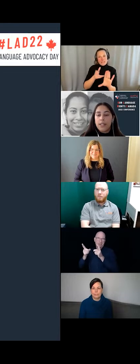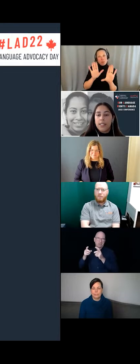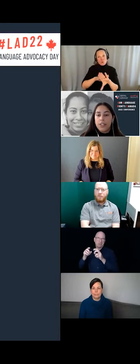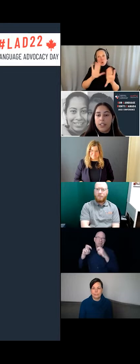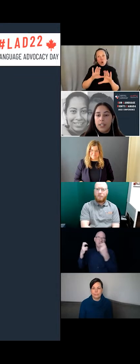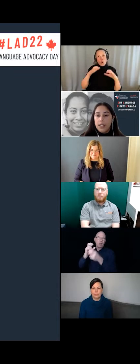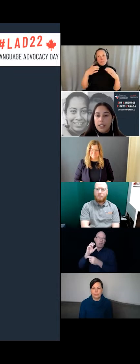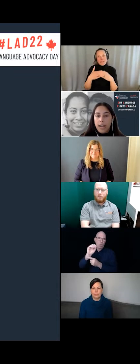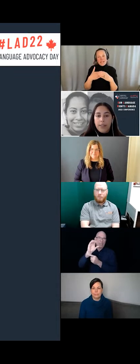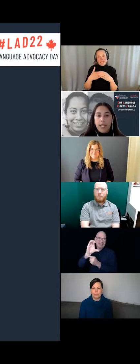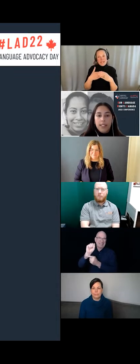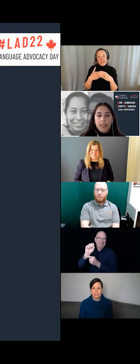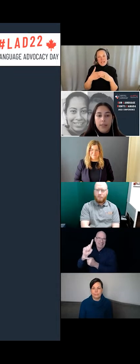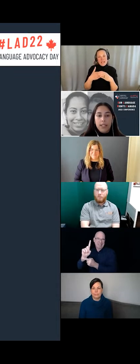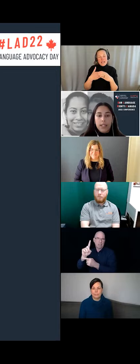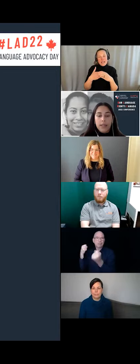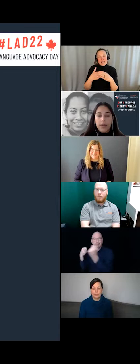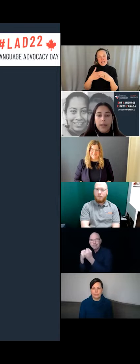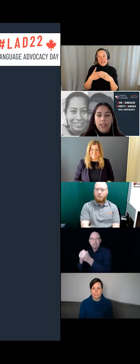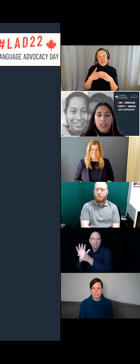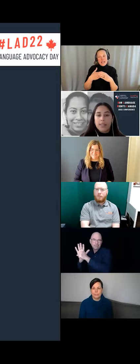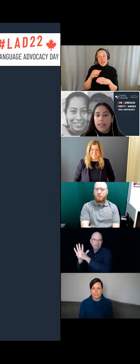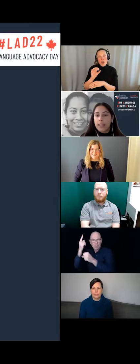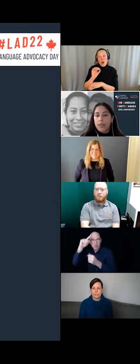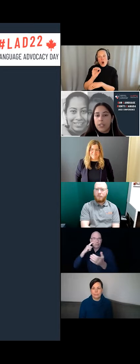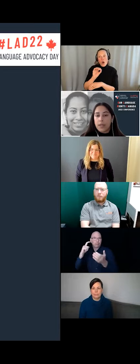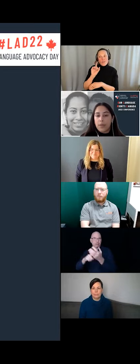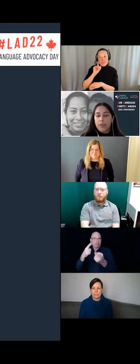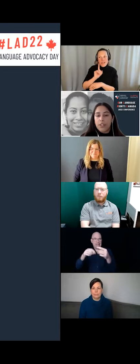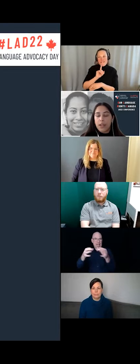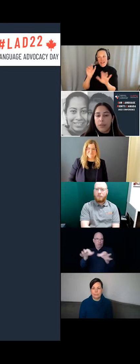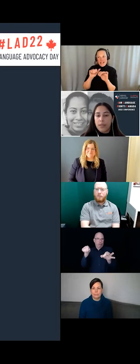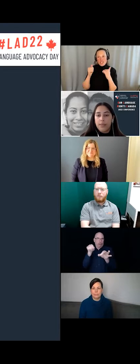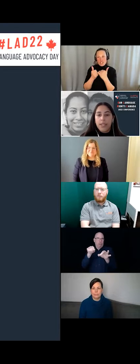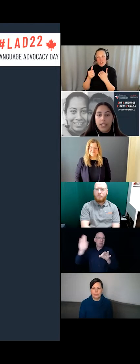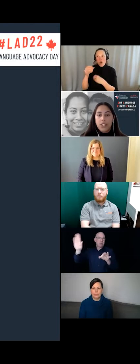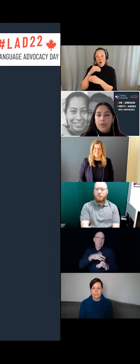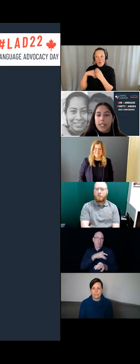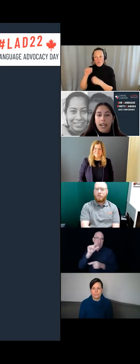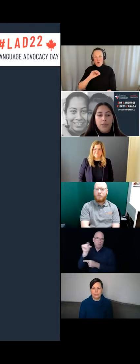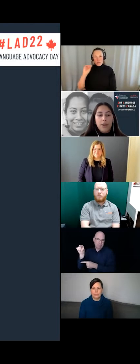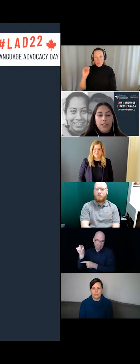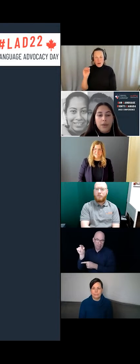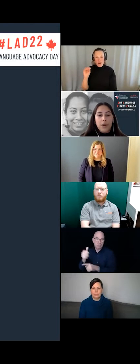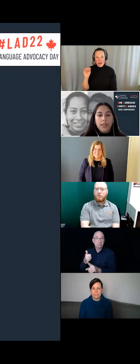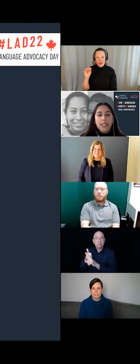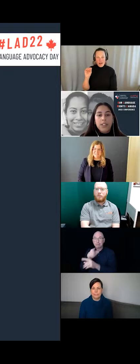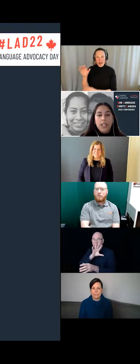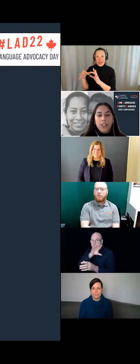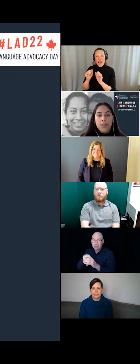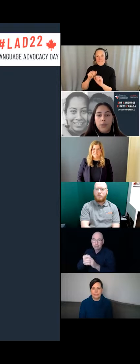sur le comité du Ontario Cultural Society of Deaf Organization pour plaidoyer pour la reconnaissance du langage des